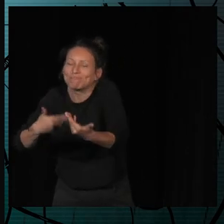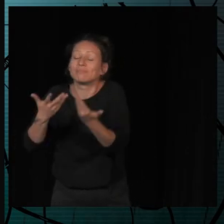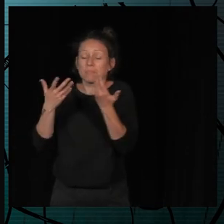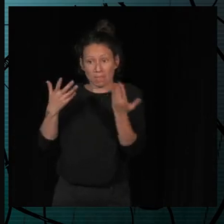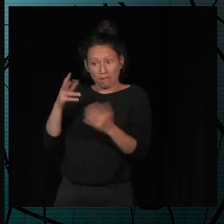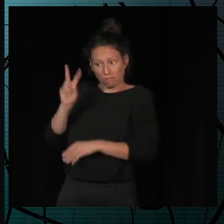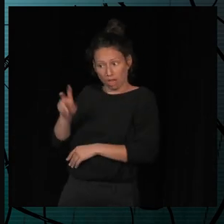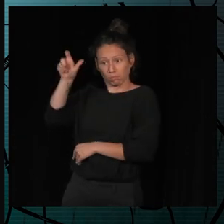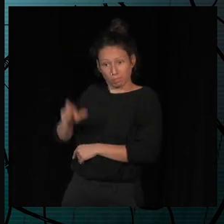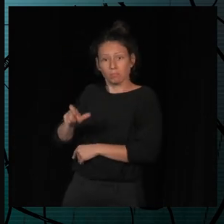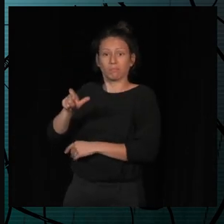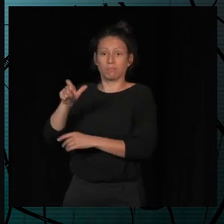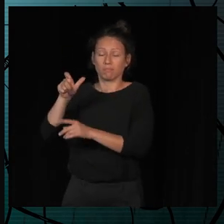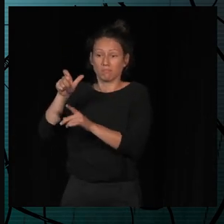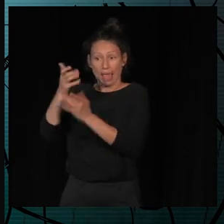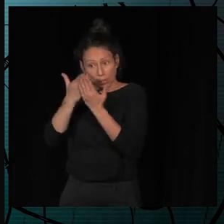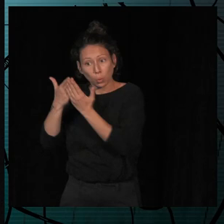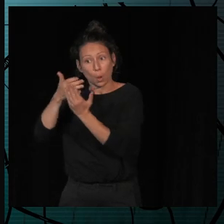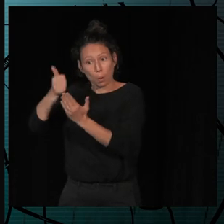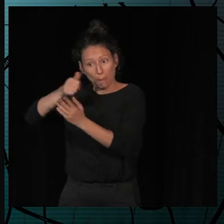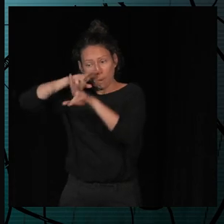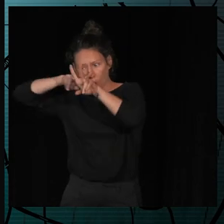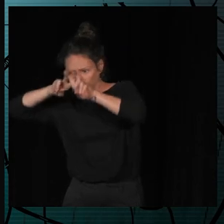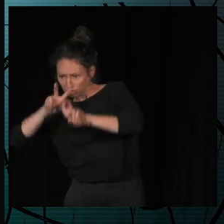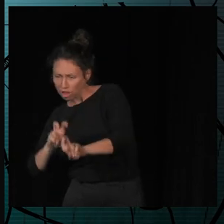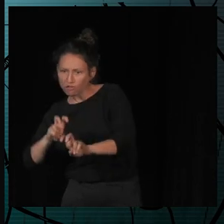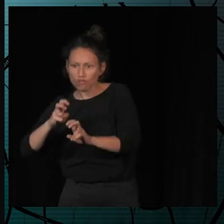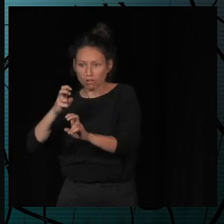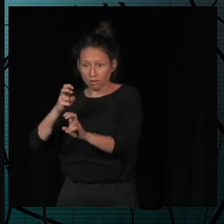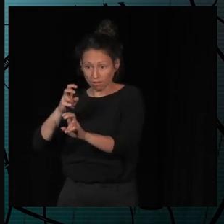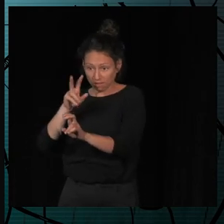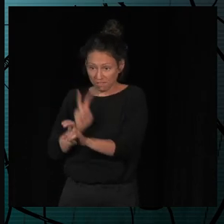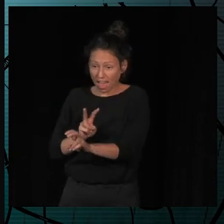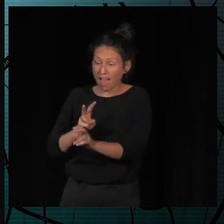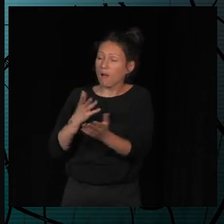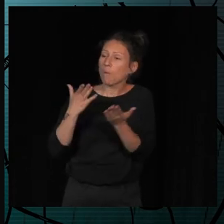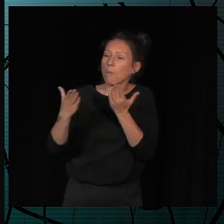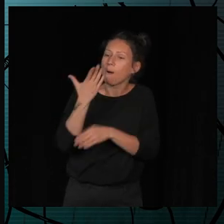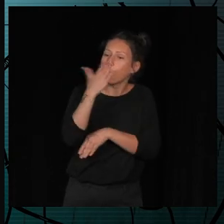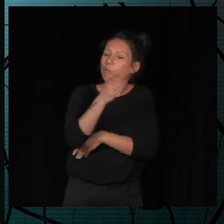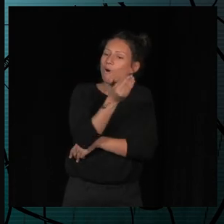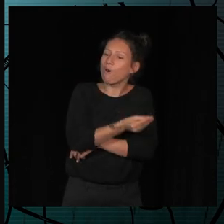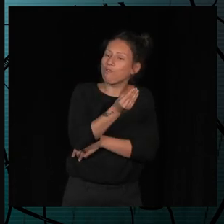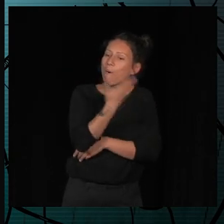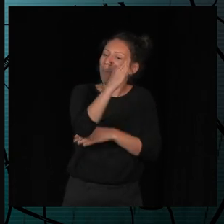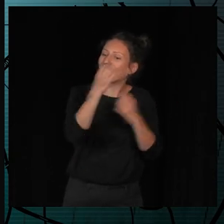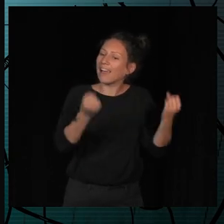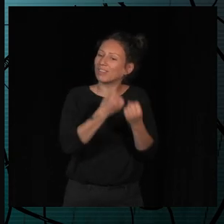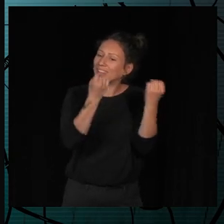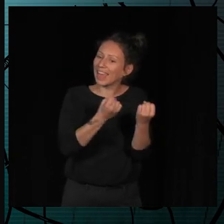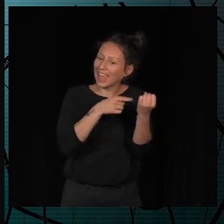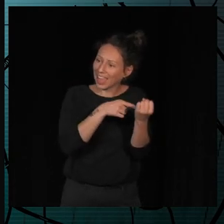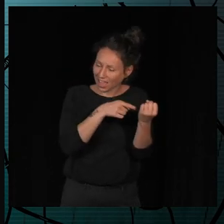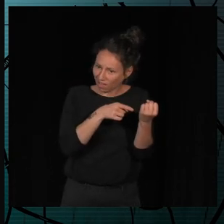recherche ce qu'on va vraiment pouvoir ressortir mais on a quand même eu beaucoup moins d'absentéisme jusqu'à maintenant parce que bah les gamins étaient contents de pouvoir aller à